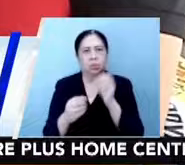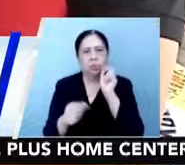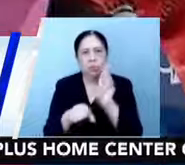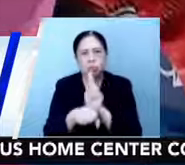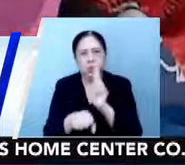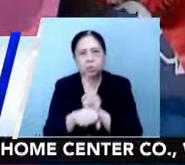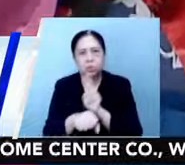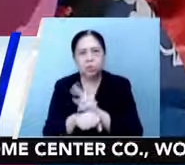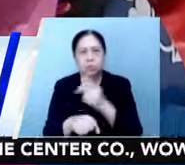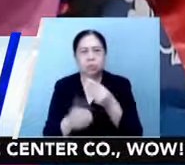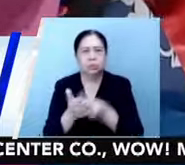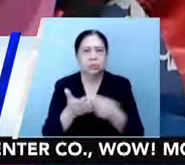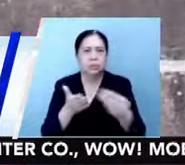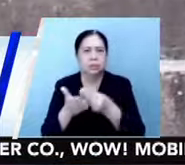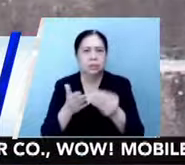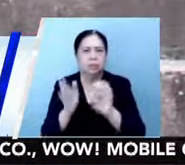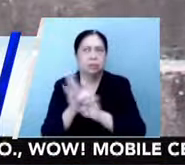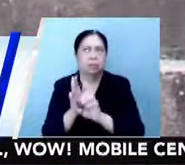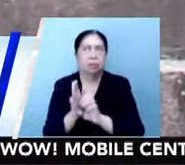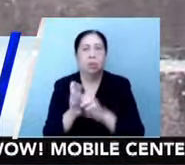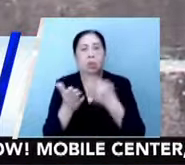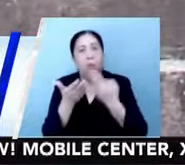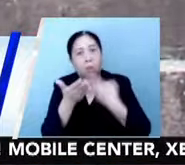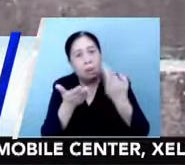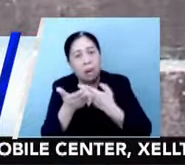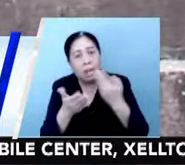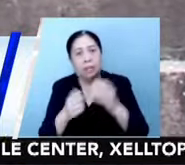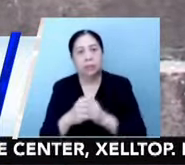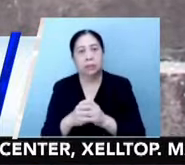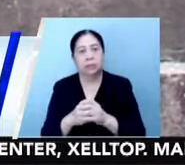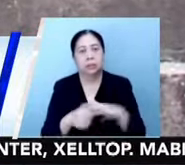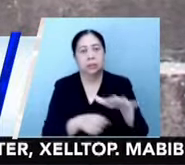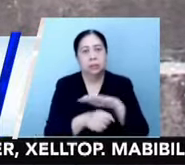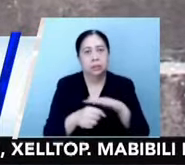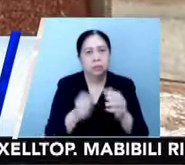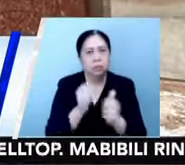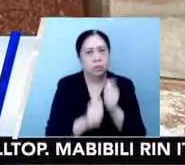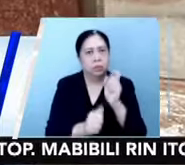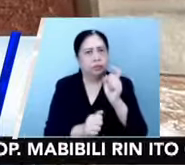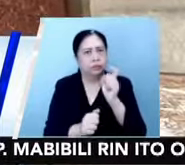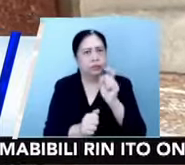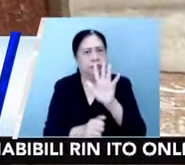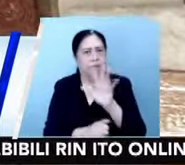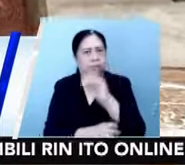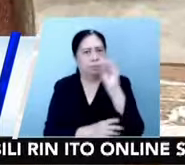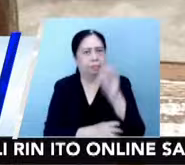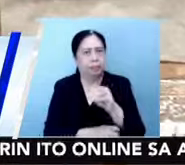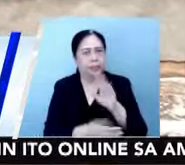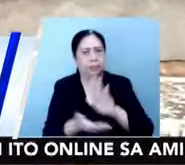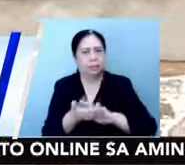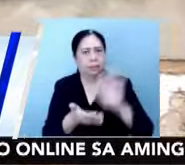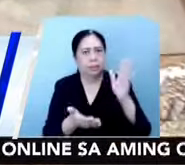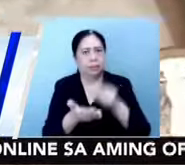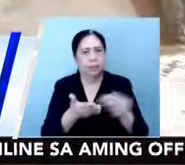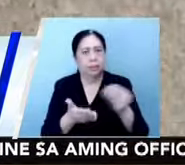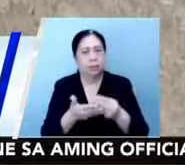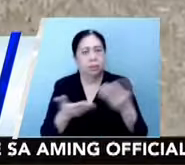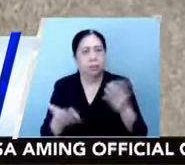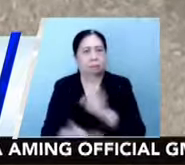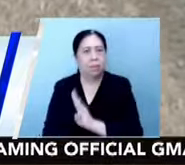ng mahihirap tulad ng bigas. Kung sa mga rehiyon naman, pinakamabilis ang 5% na pagmahal ng bilihin sa